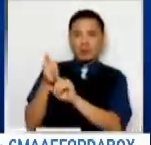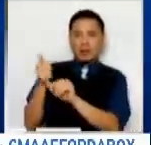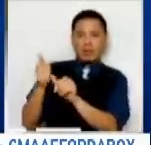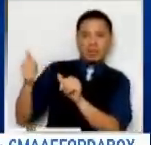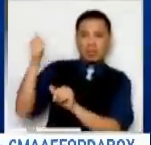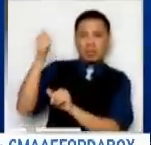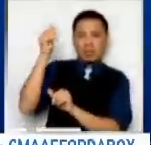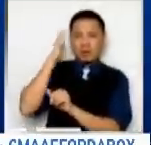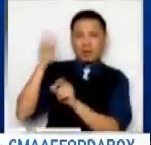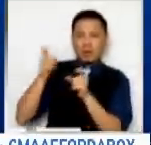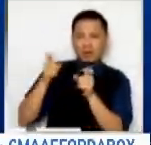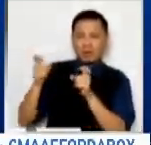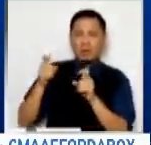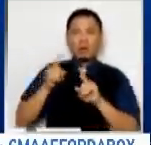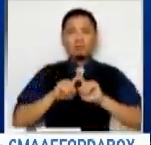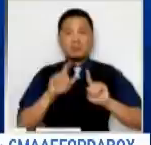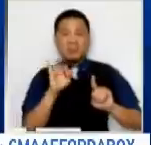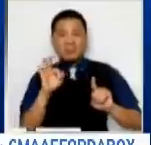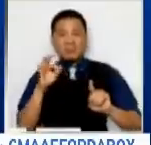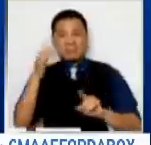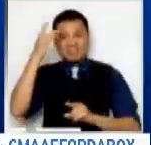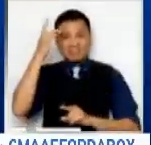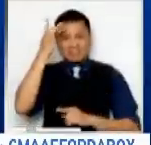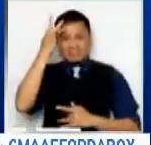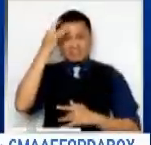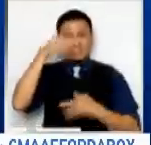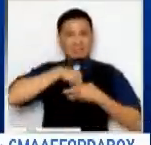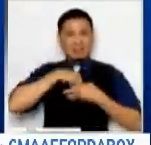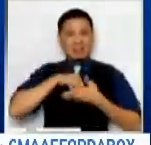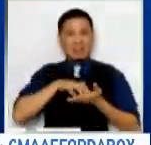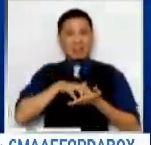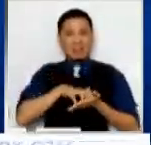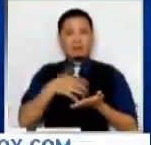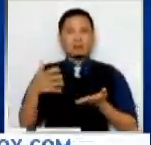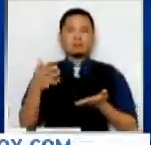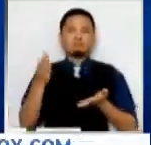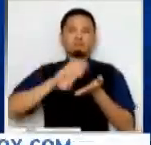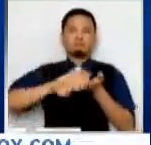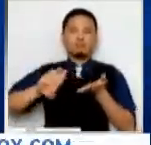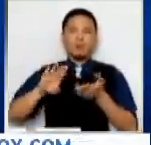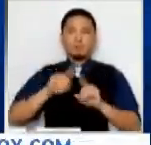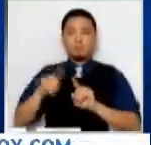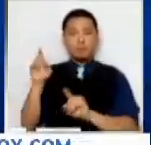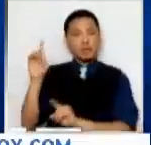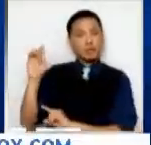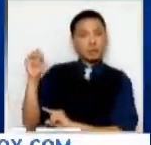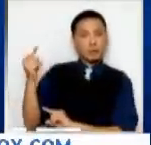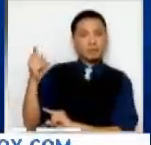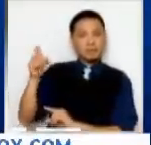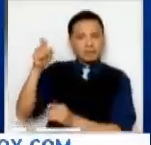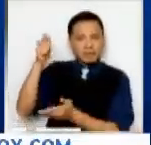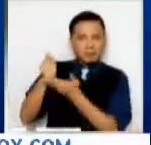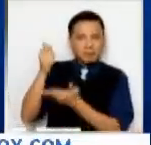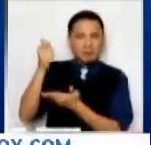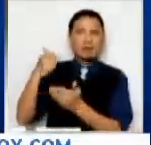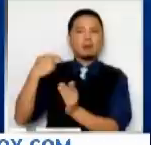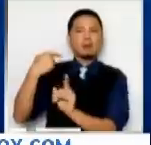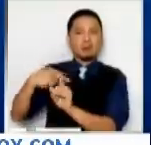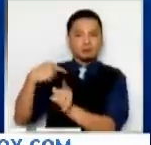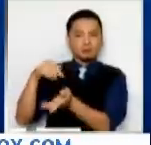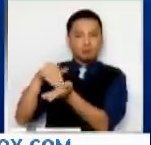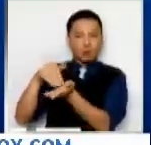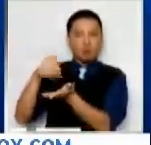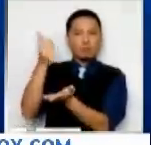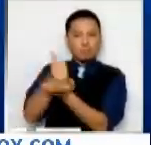ang mga taong may medical condition basta't aprobado ng DOH at ng doktor. Layunin din ang panukala na pagbawalan sa